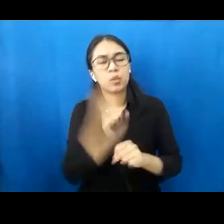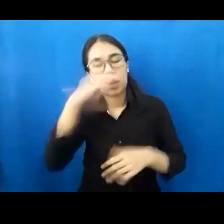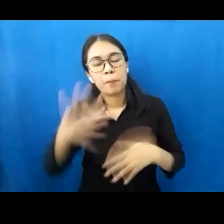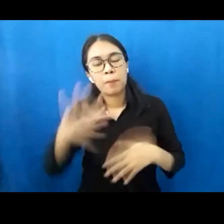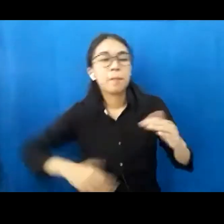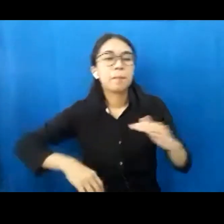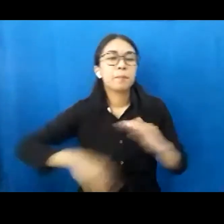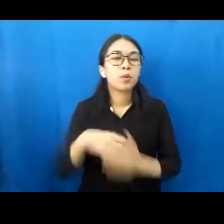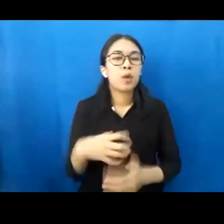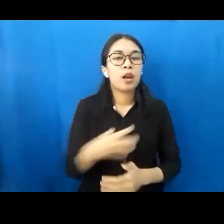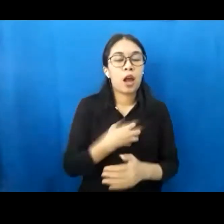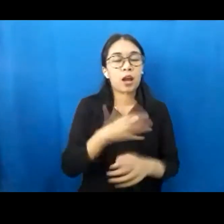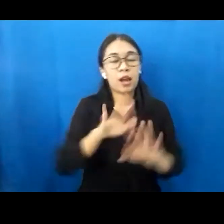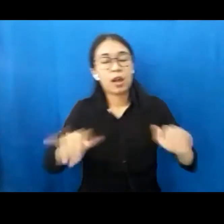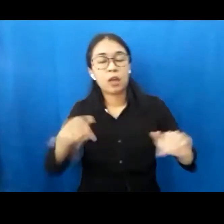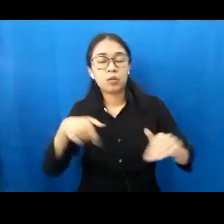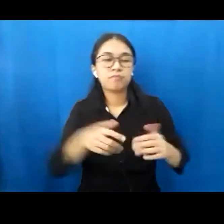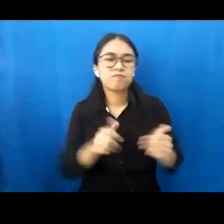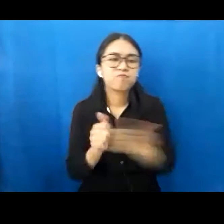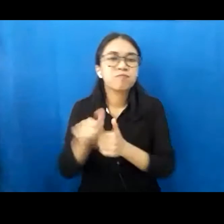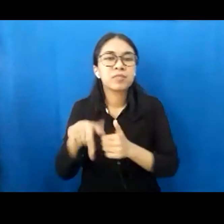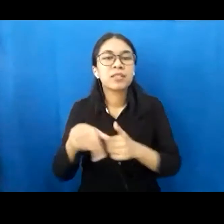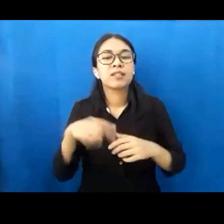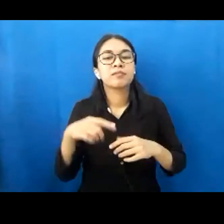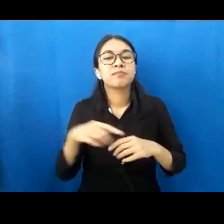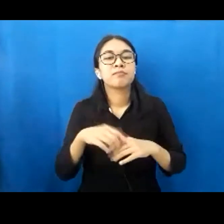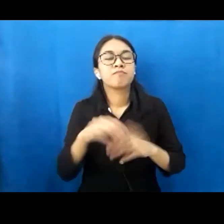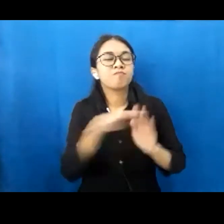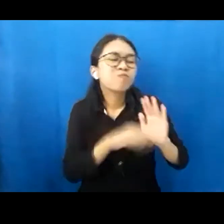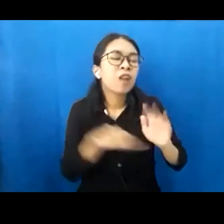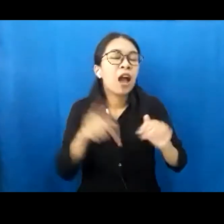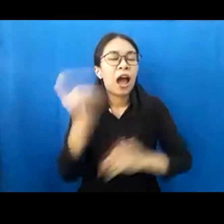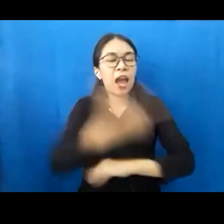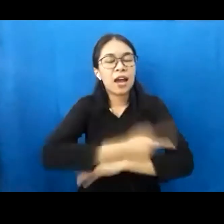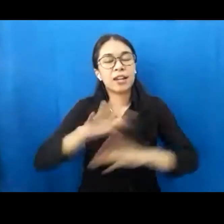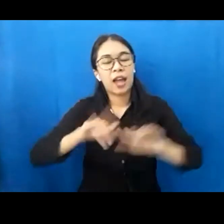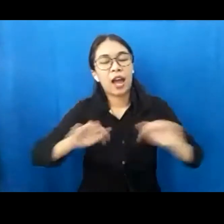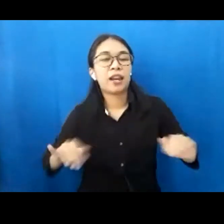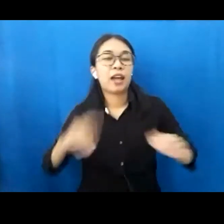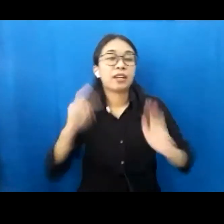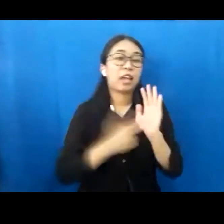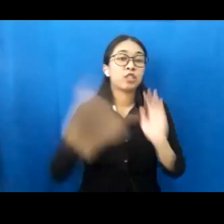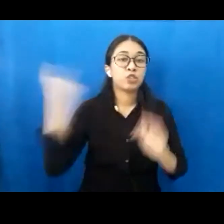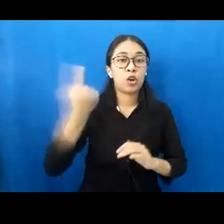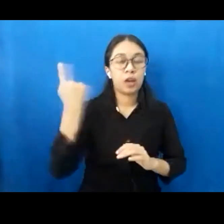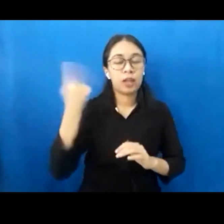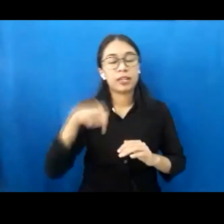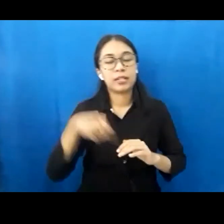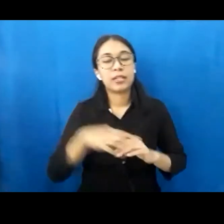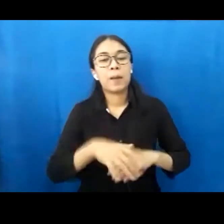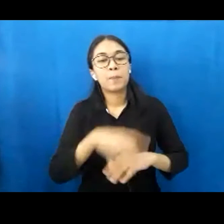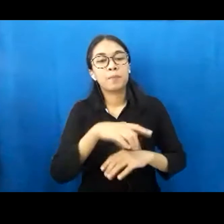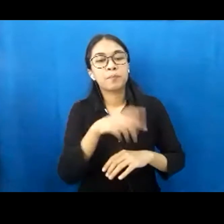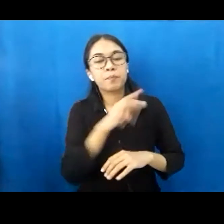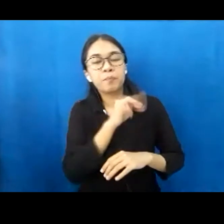berpartisipasi dalam rangkaian Hari Anak Nasional dengan menyelenggarakan kegiatan pekan berpihak pada anak